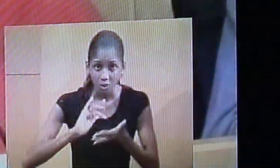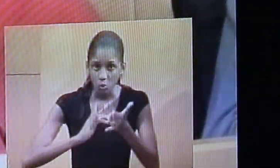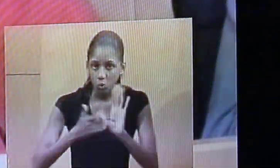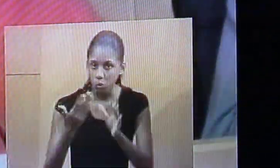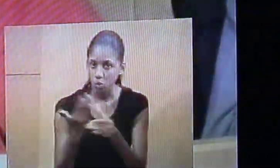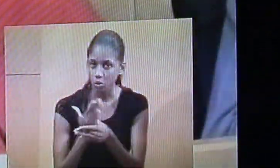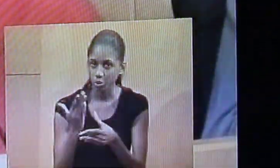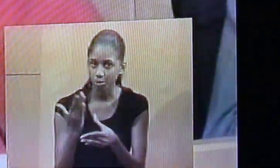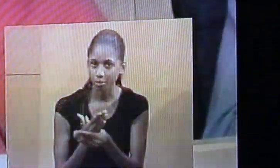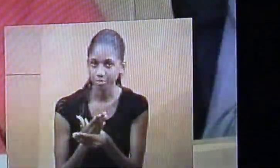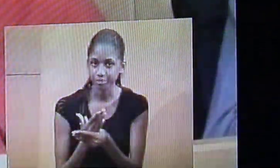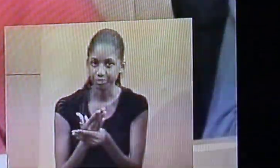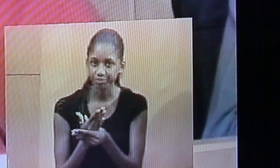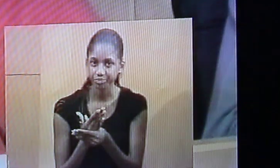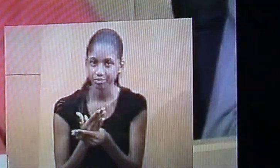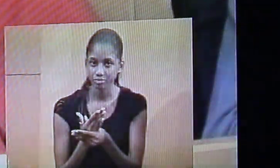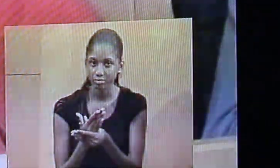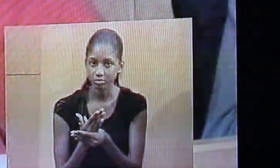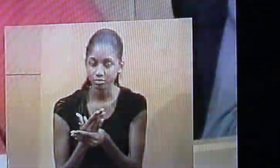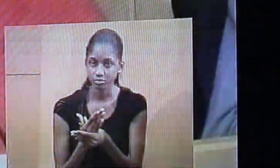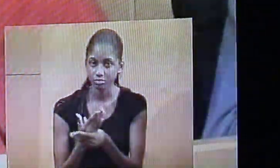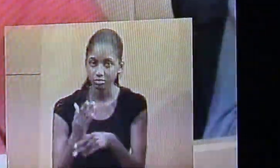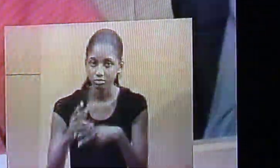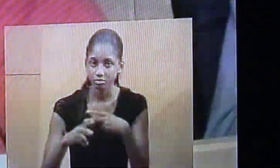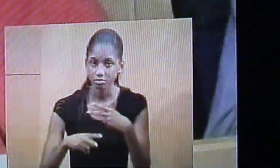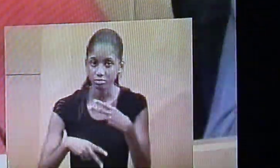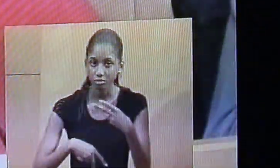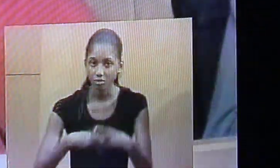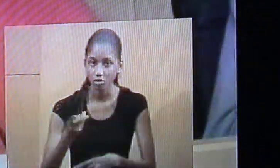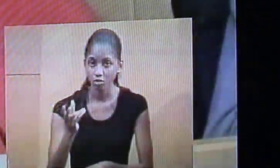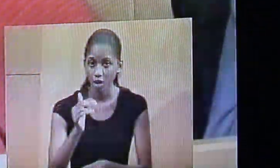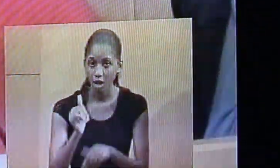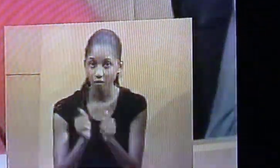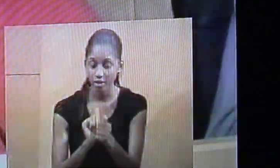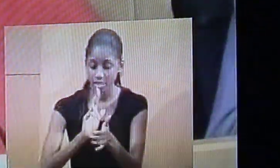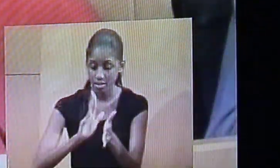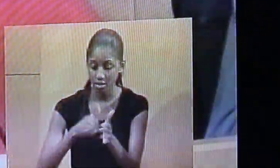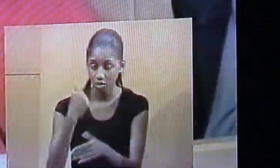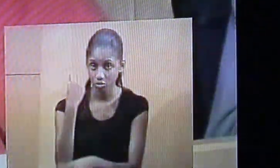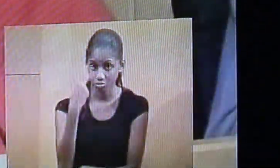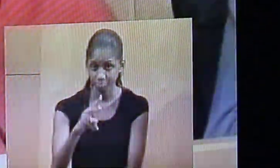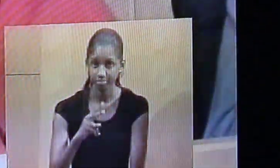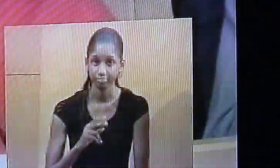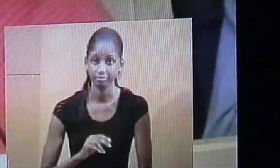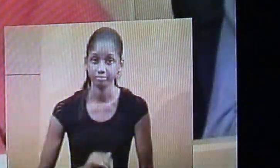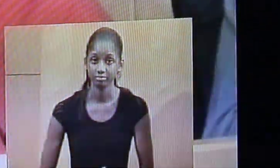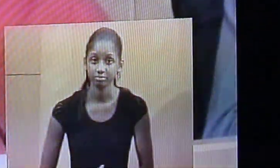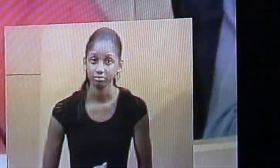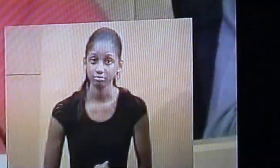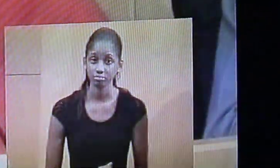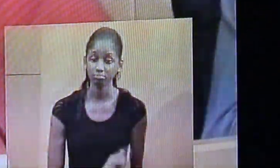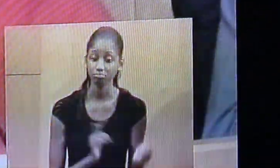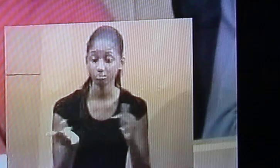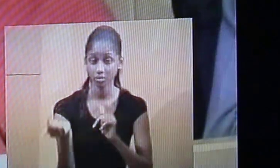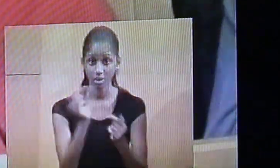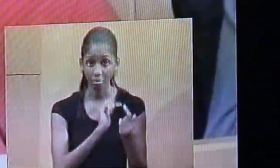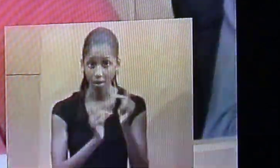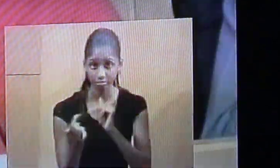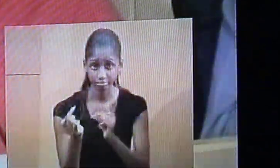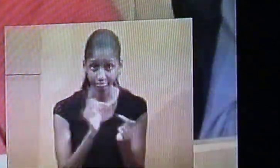documents ont été expédiés sous votre signature. Le débat a été